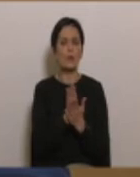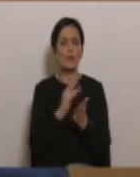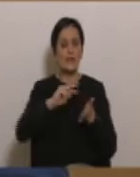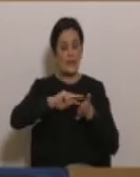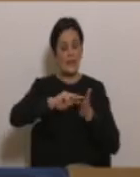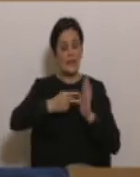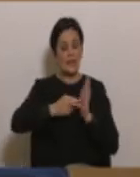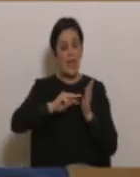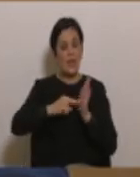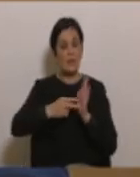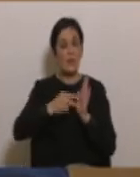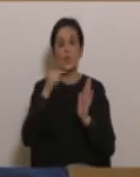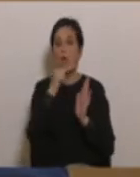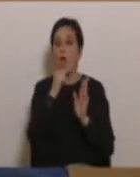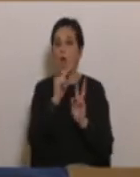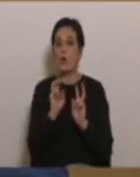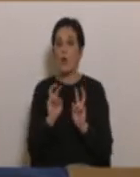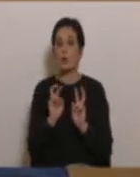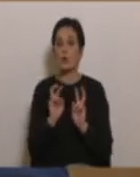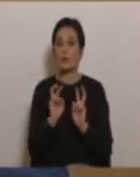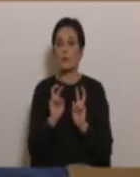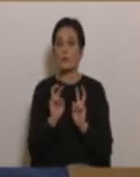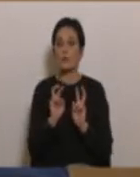გეგმიური ეკონომიკა ან